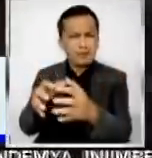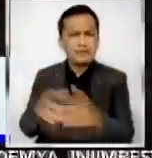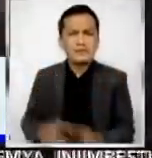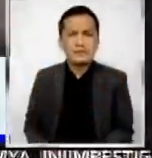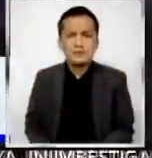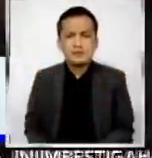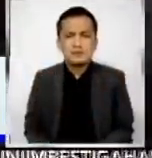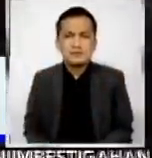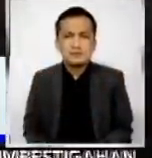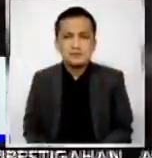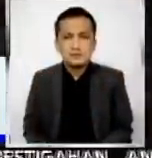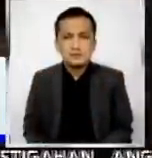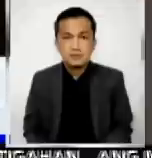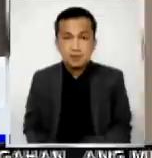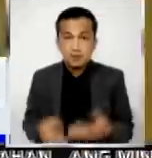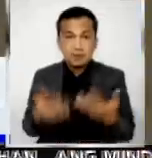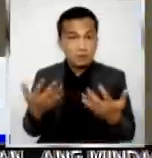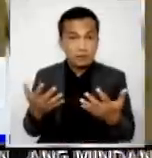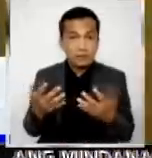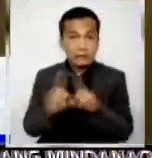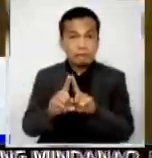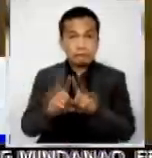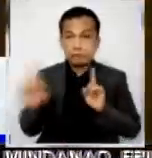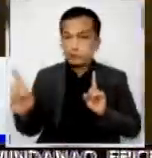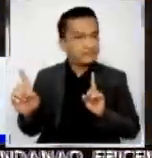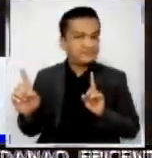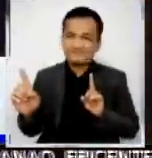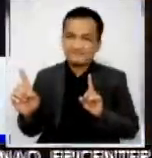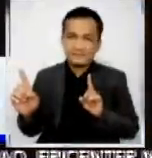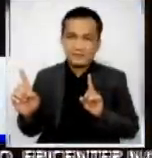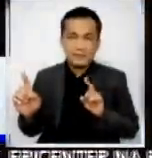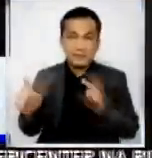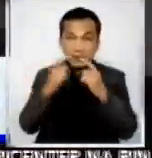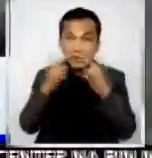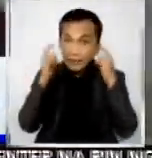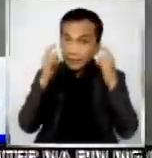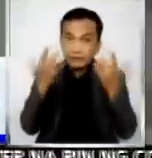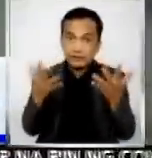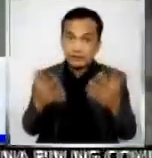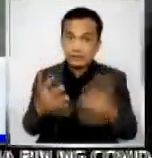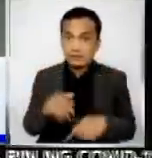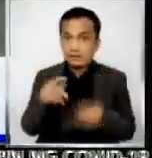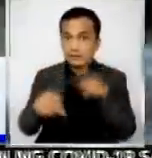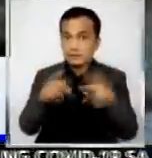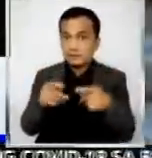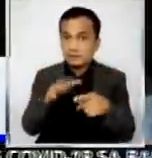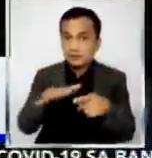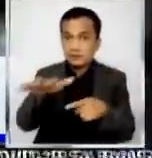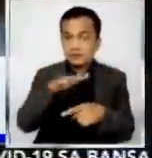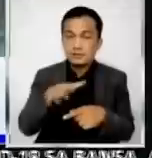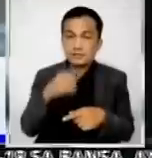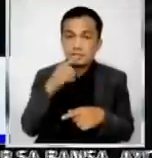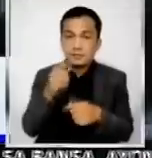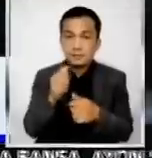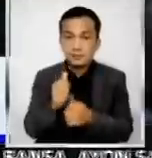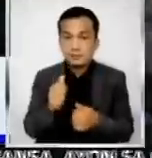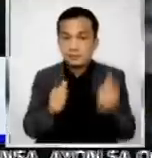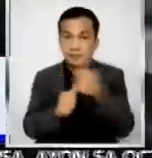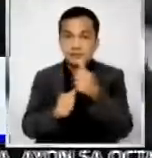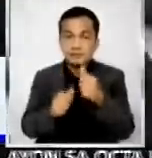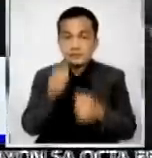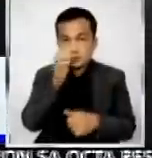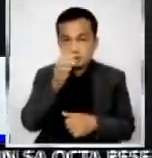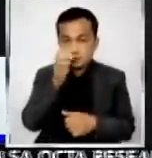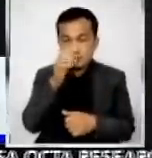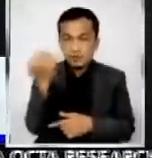Wala na ngang social distancing, wala pang suot na face mask ang mga tao. Ayon sa pinuno ng Cebu City Emergency Operations Center